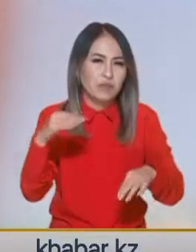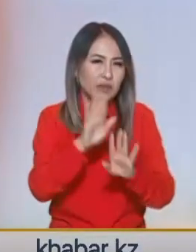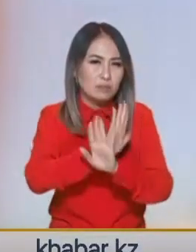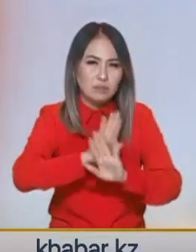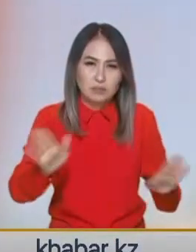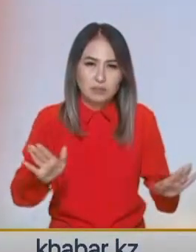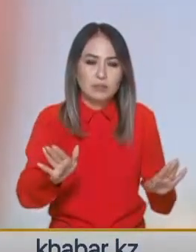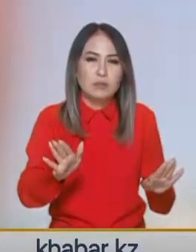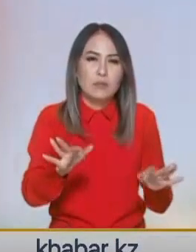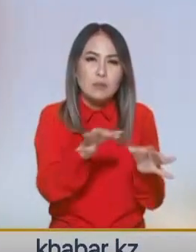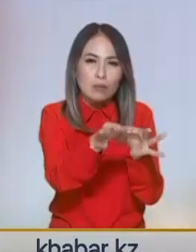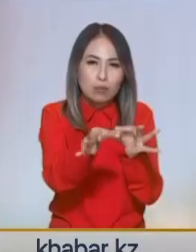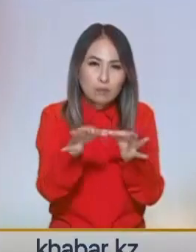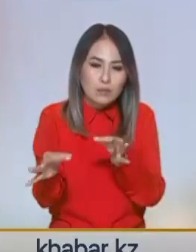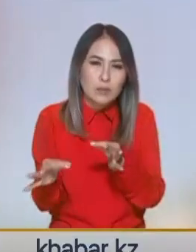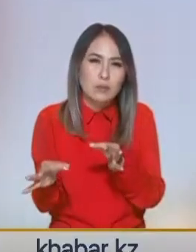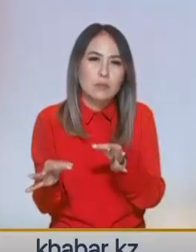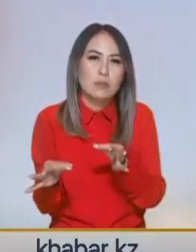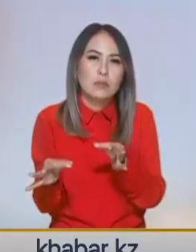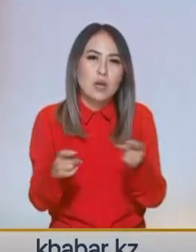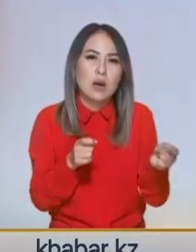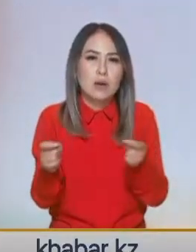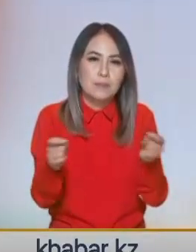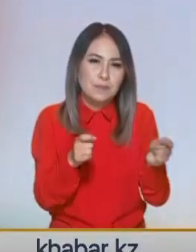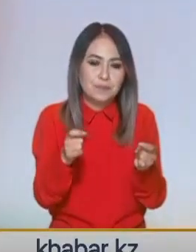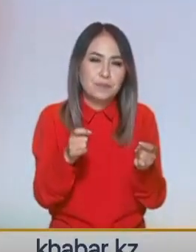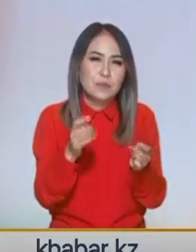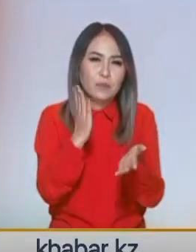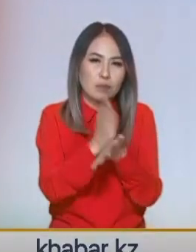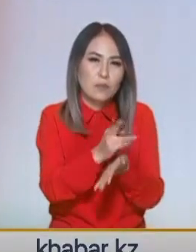Аудандық әкімдікте жедел желі ұйымдастырылды.